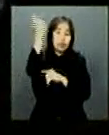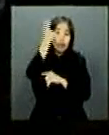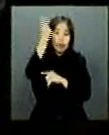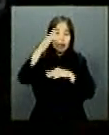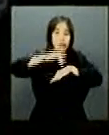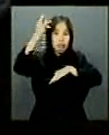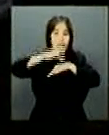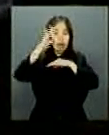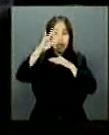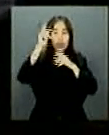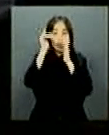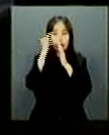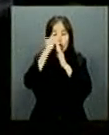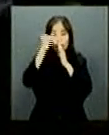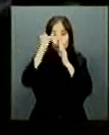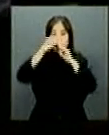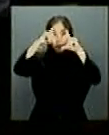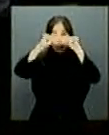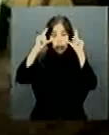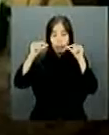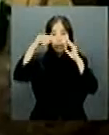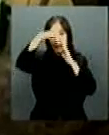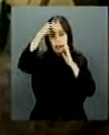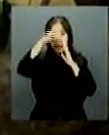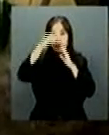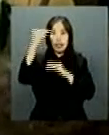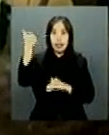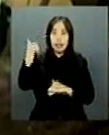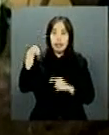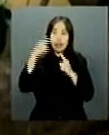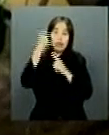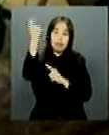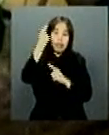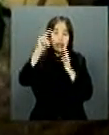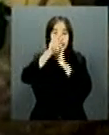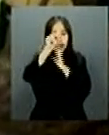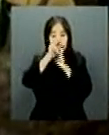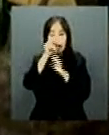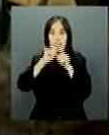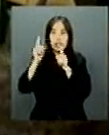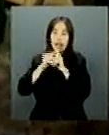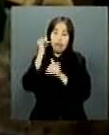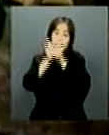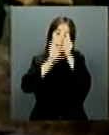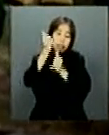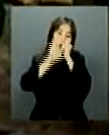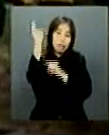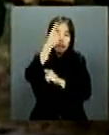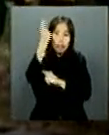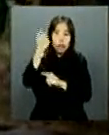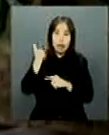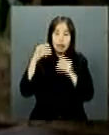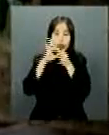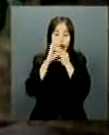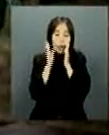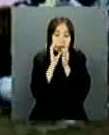ค้อจังหวัดเพชรบูรณ์และอุทยานแห่งชาติขุนสถานอำเภอนาน้อยจังหวัดน่านก็คึกคักไปด้วยนักท่องเที่ยวที่ขึ้นมาสัมผัสอากาศหนาว